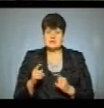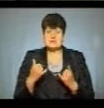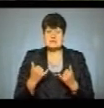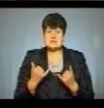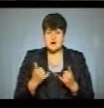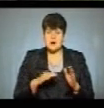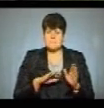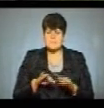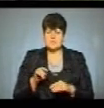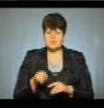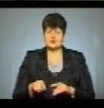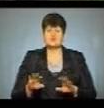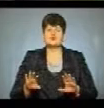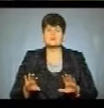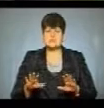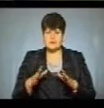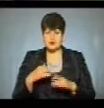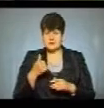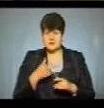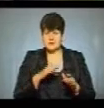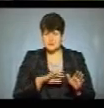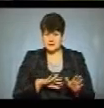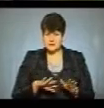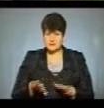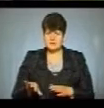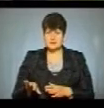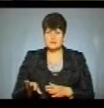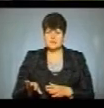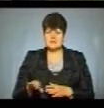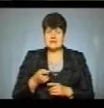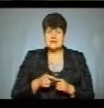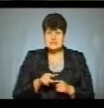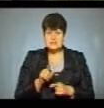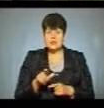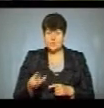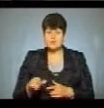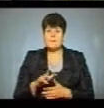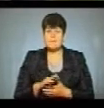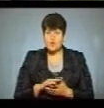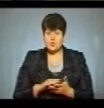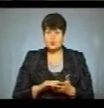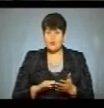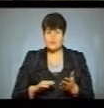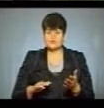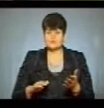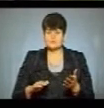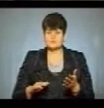да, після того, що сталося після року цього важкого, ці люди продовжують